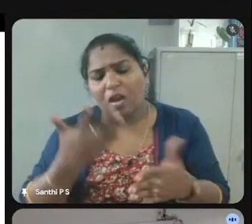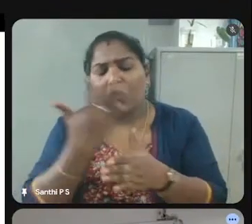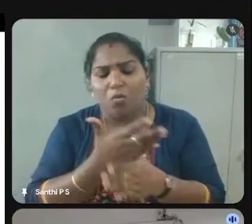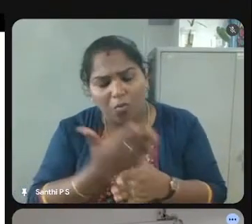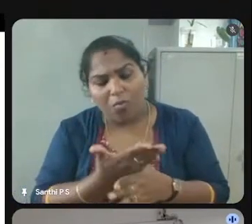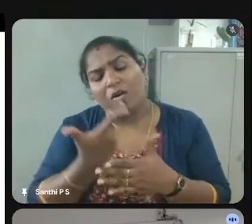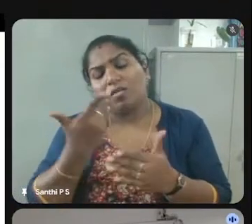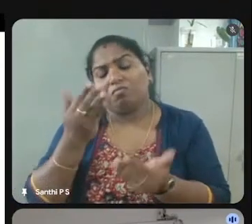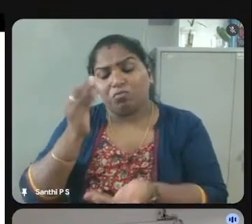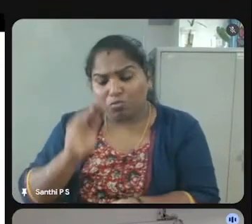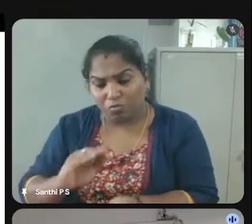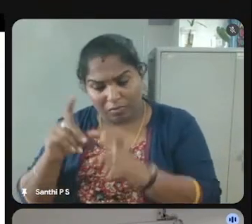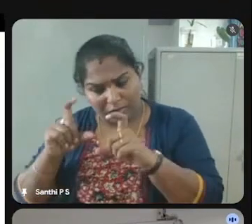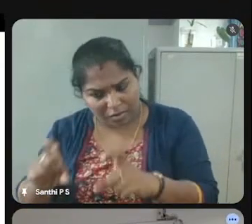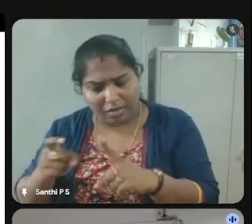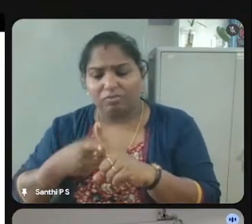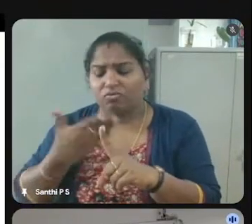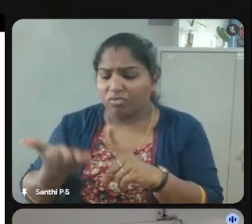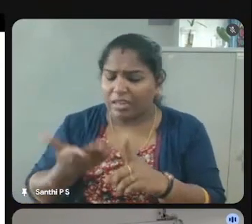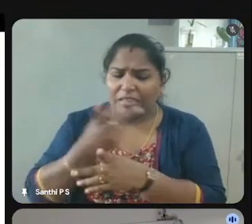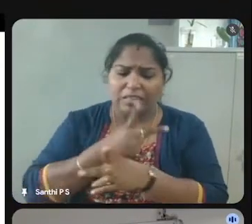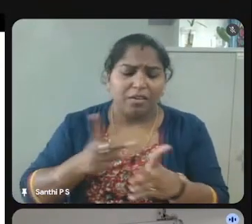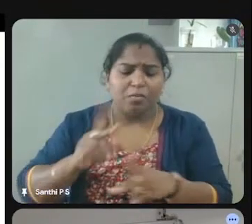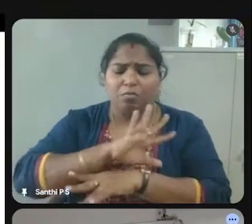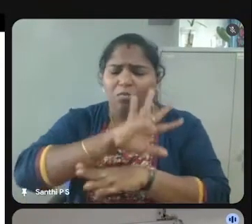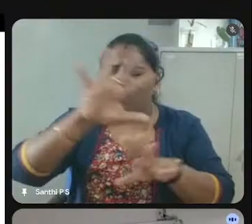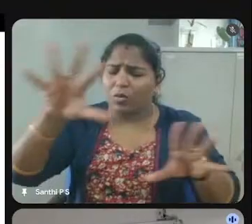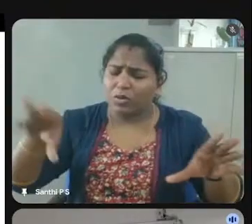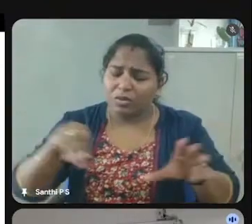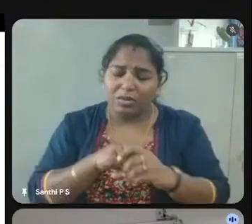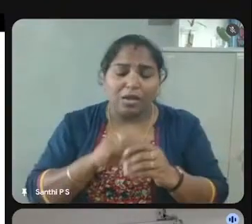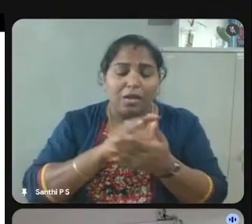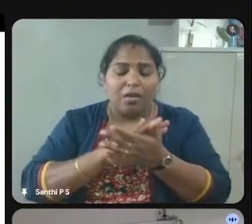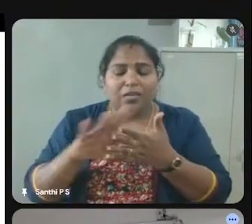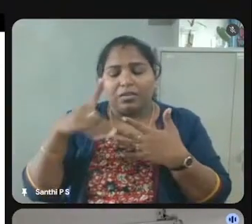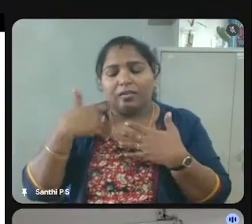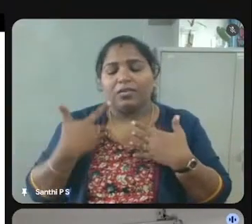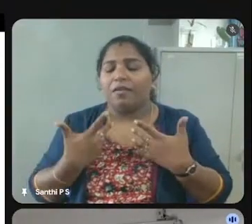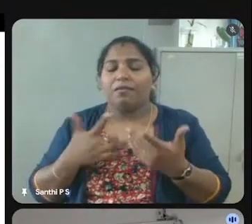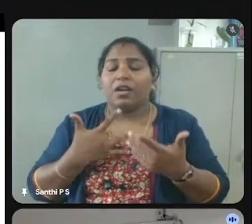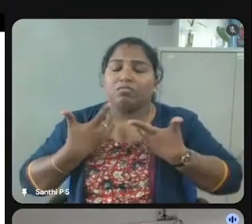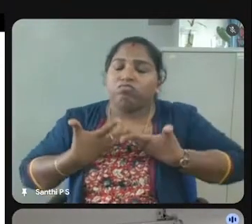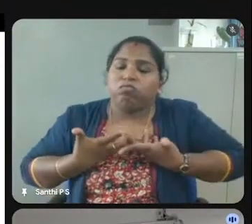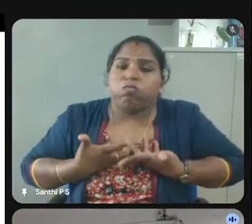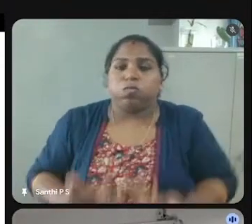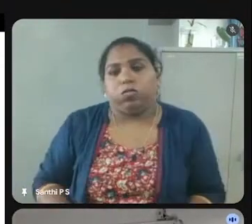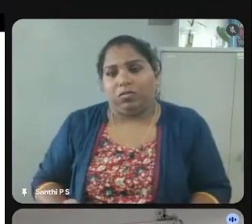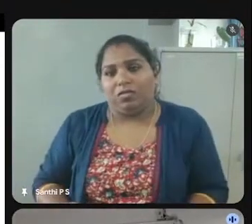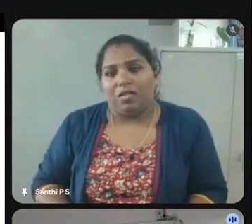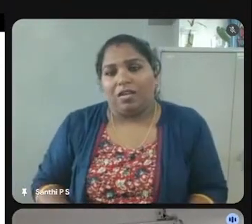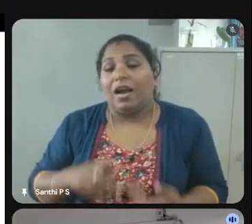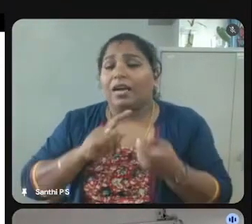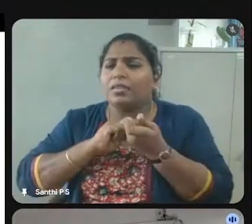തെറപ്പി കാര്യങ്ങൾ എക്സെട്ര എല്ലാം വരുമ്പോൾ നമുക്കുണ്ടാവുന്ന ഒരു ഡ്രെയിൻ ഉണ്ട്. അപ്പം അതിനെയൊക്കെ ഒന്ന് മാറ്റി നമുക്കൊന്ന് റെസ്റ്റ്